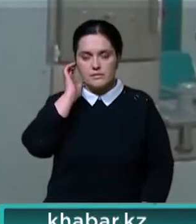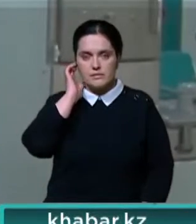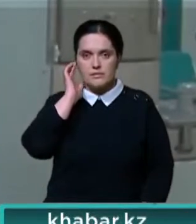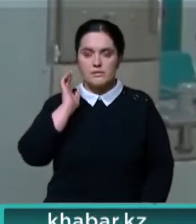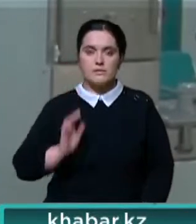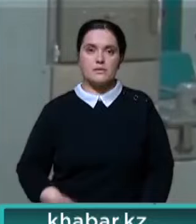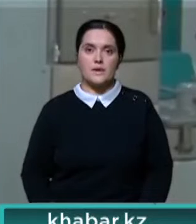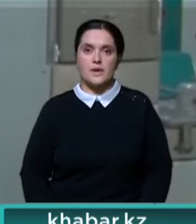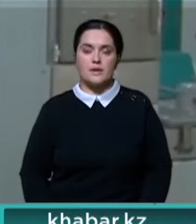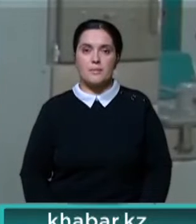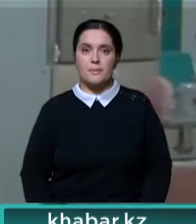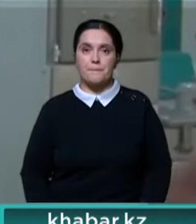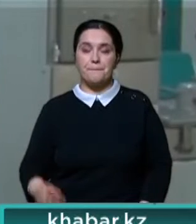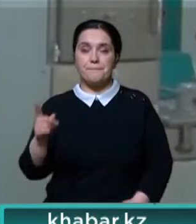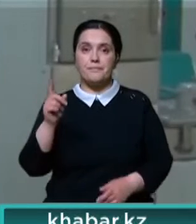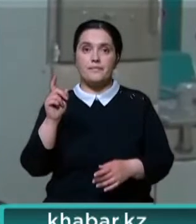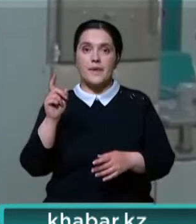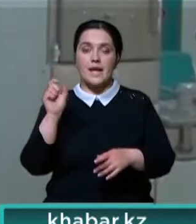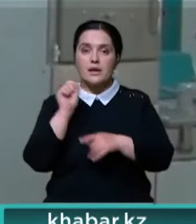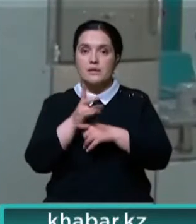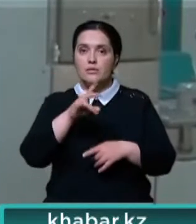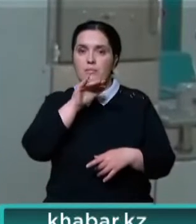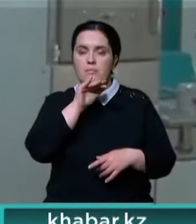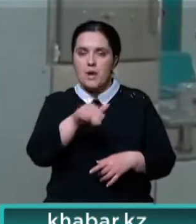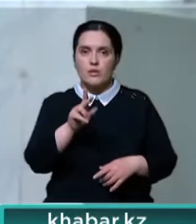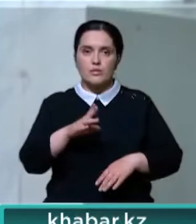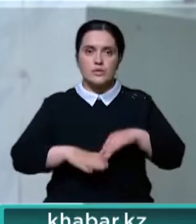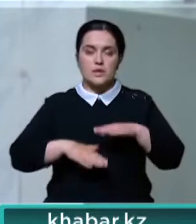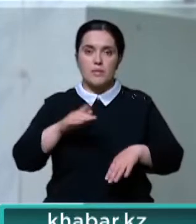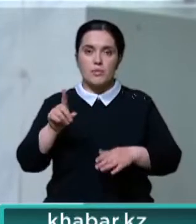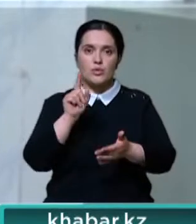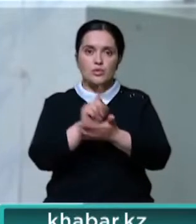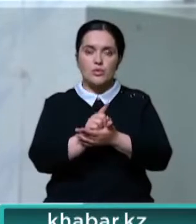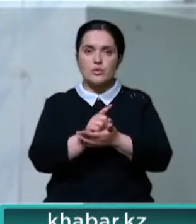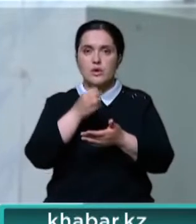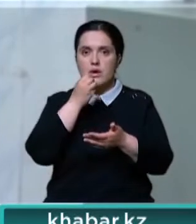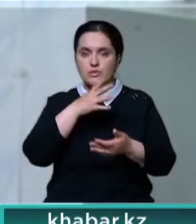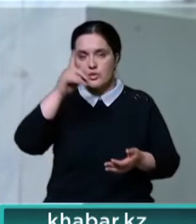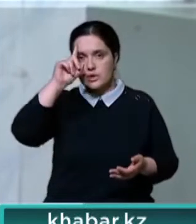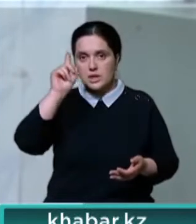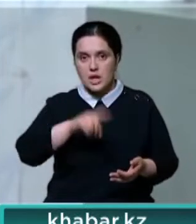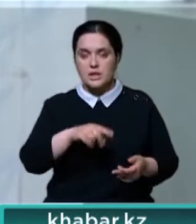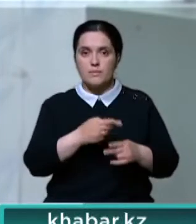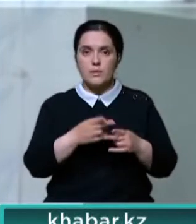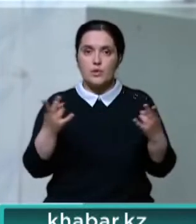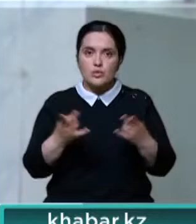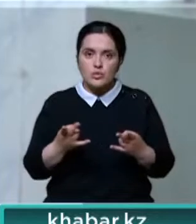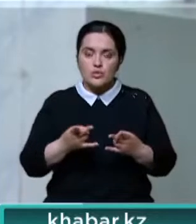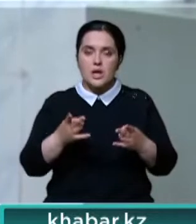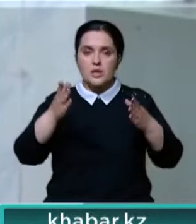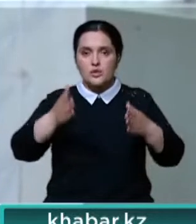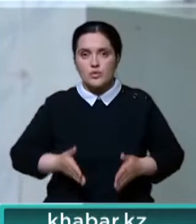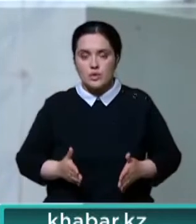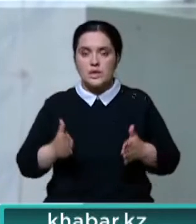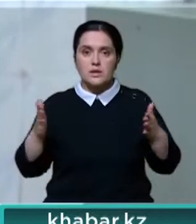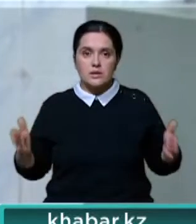После определения заказчика необходимо найти квалифицированного специалиста. Он должен хорошо знать проект, включая нужную ширину и длину дороги.